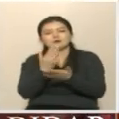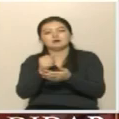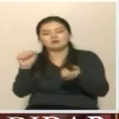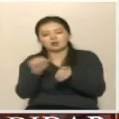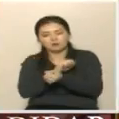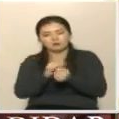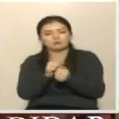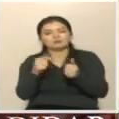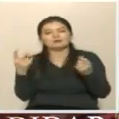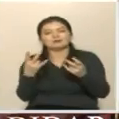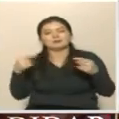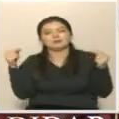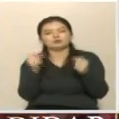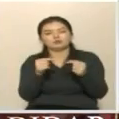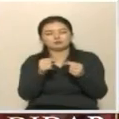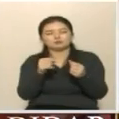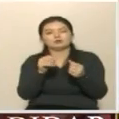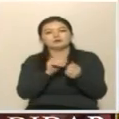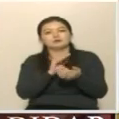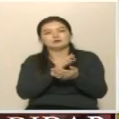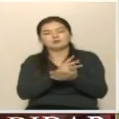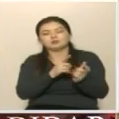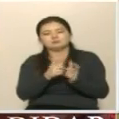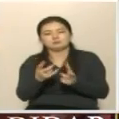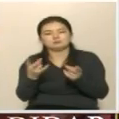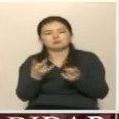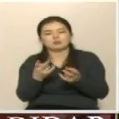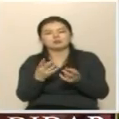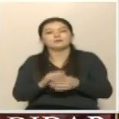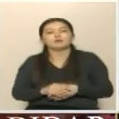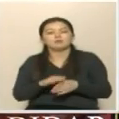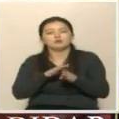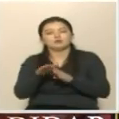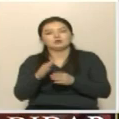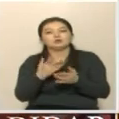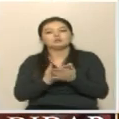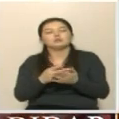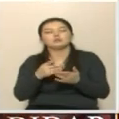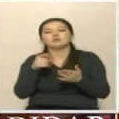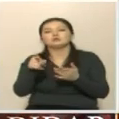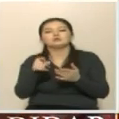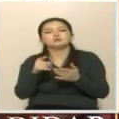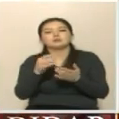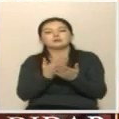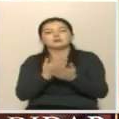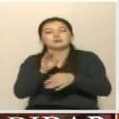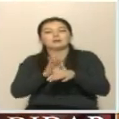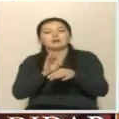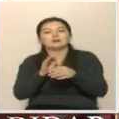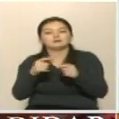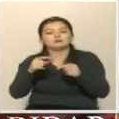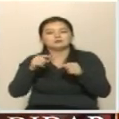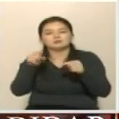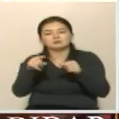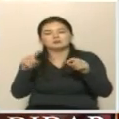рассуждения можно прочитать в социальных сетях и многие люди выбирают именно этот способ как панацею от всех недугов пренебрегает